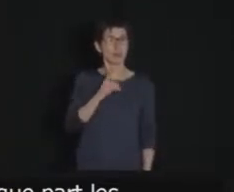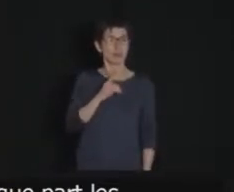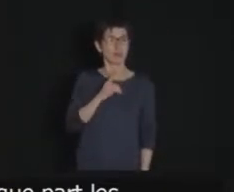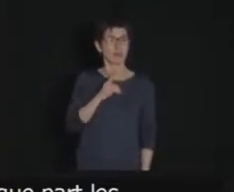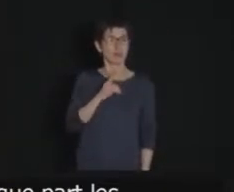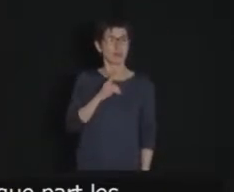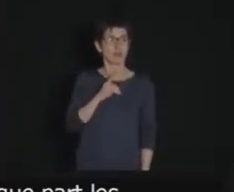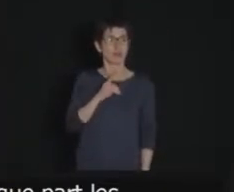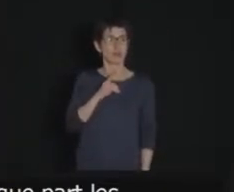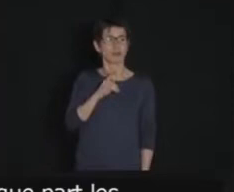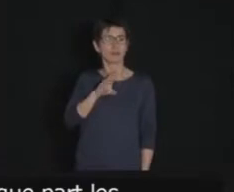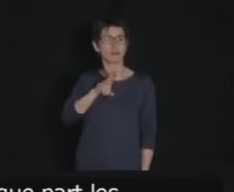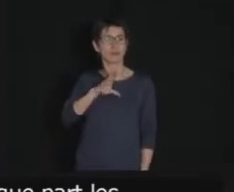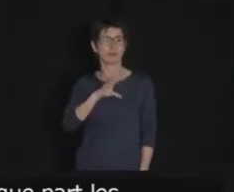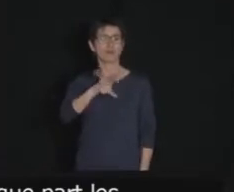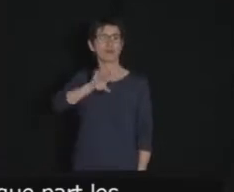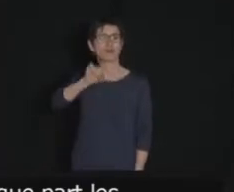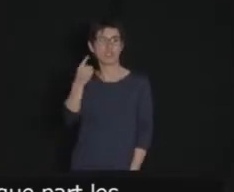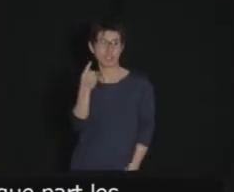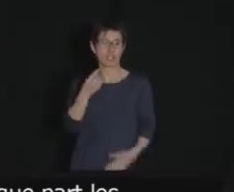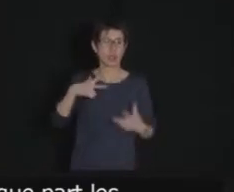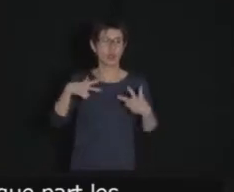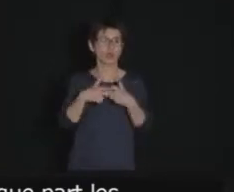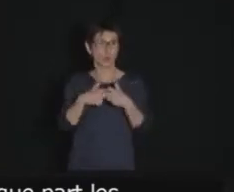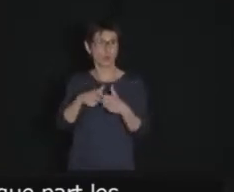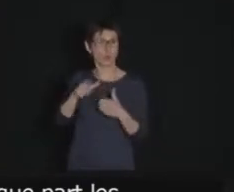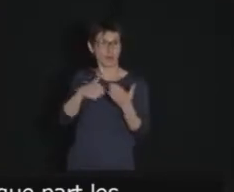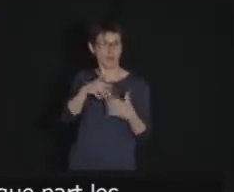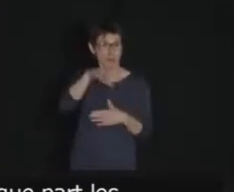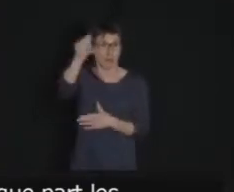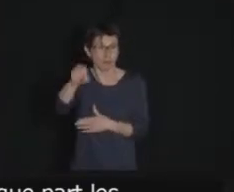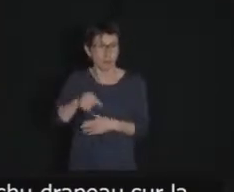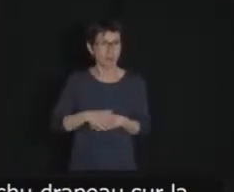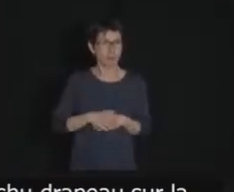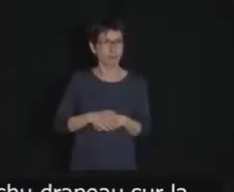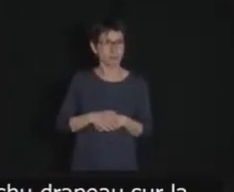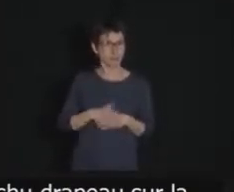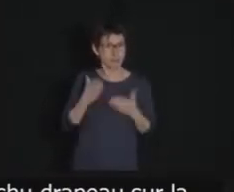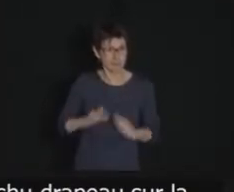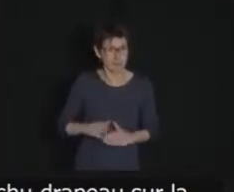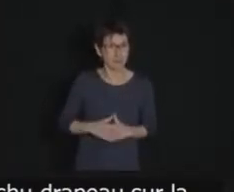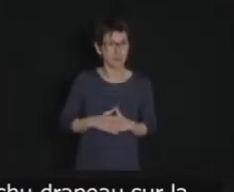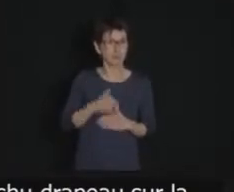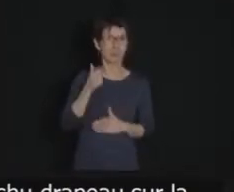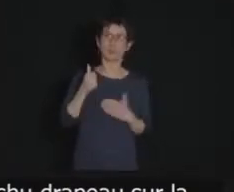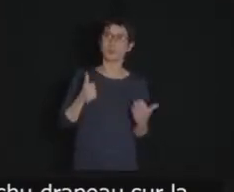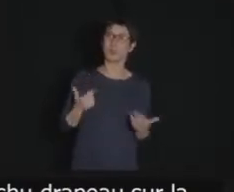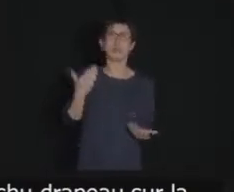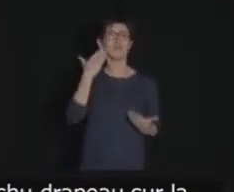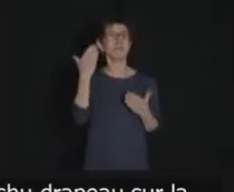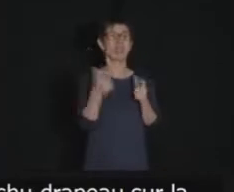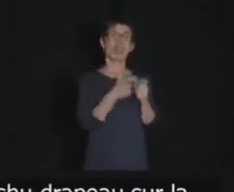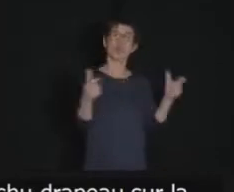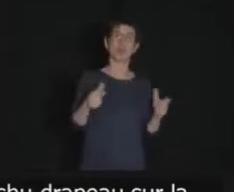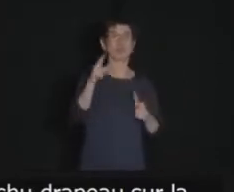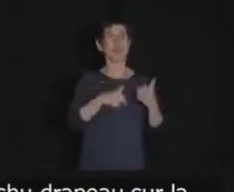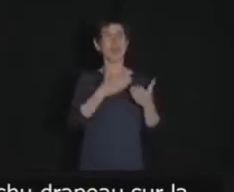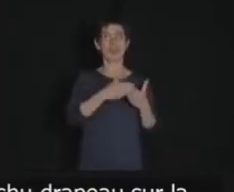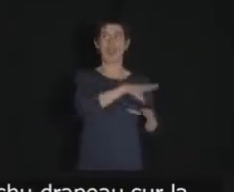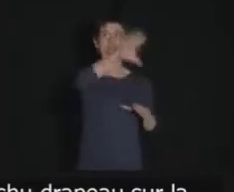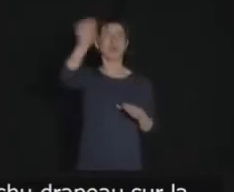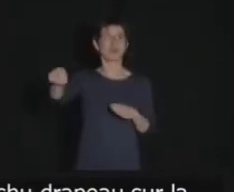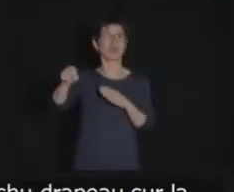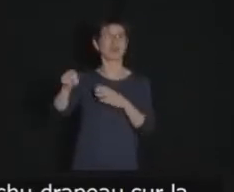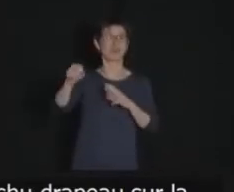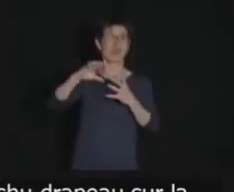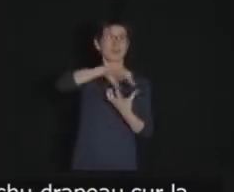le duché du Luxembourg. Et elle a décidé d'exonérer d'impôts et de faciliter